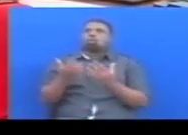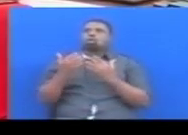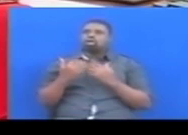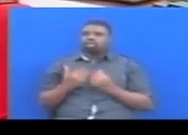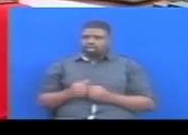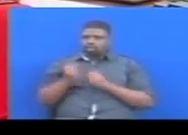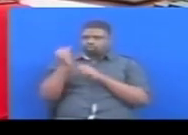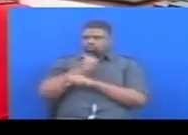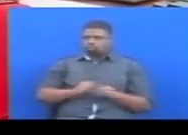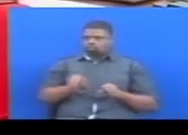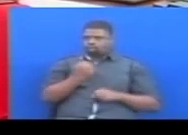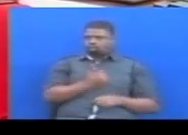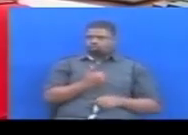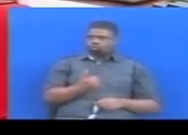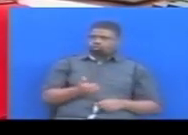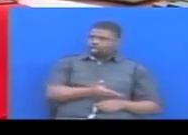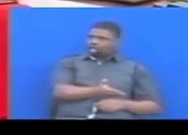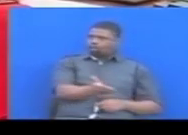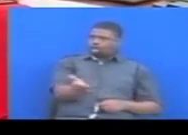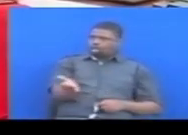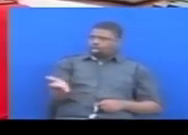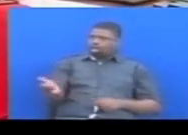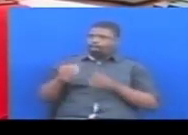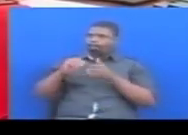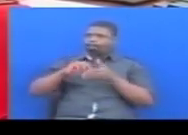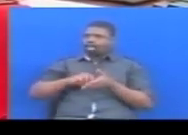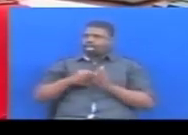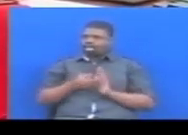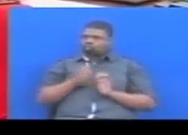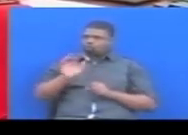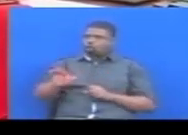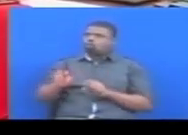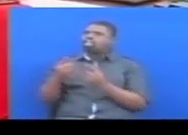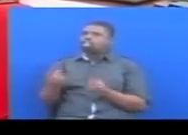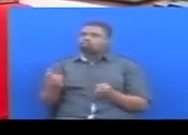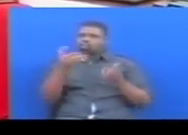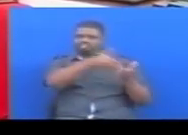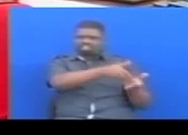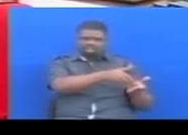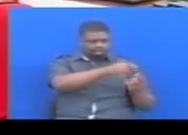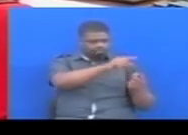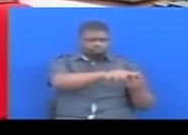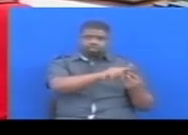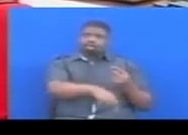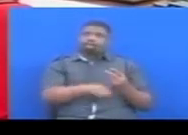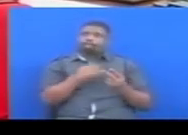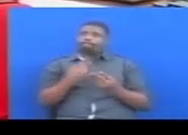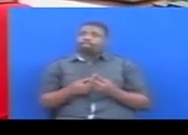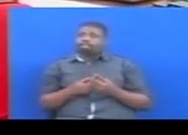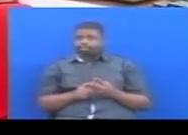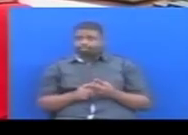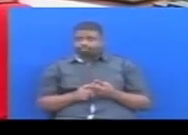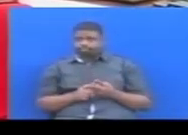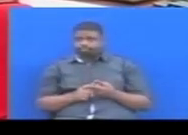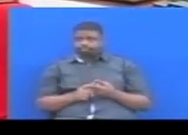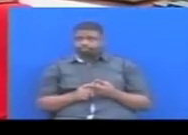kuwanusuru watoto hawa. Nini mpango wao mkakati kuhakikisha kwamba wanafikia? Hilo swali namba moja. Lakini swali namba